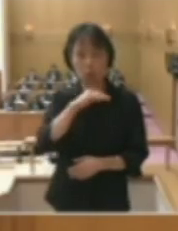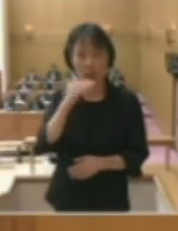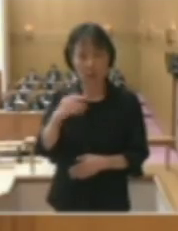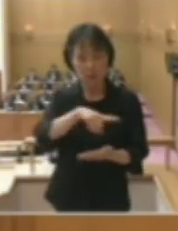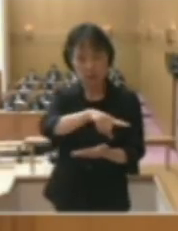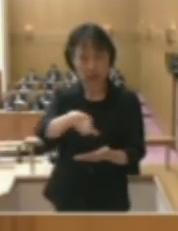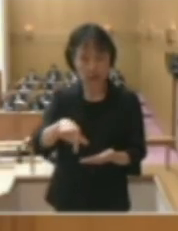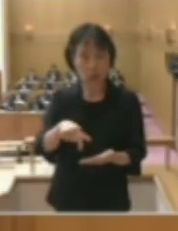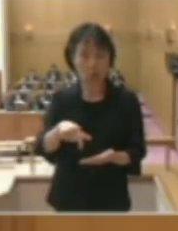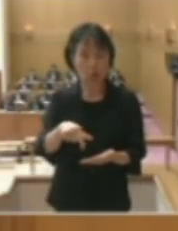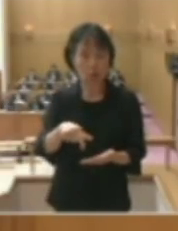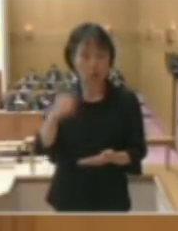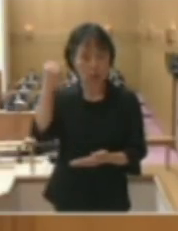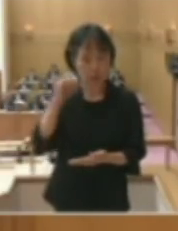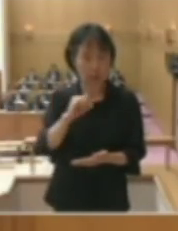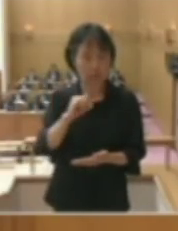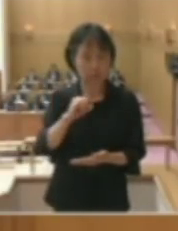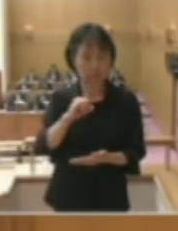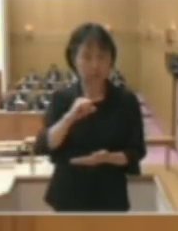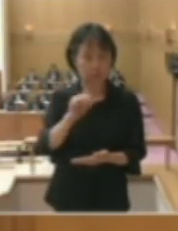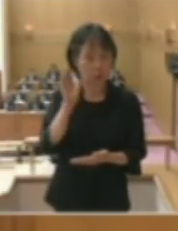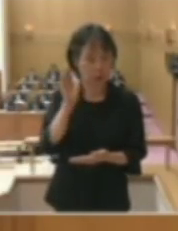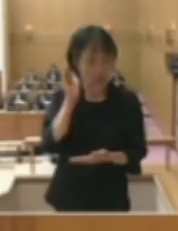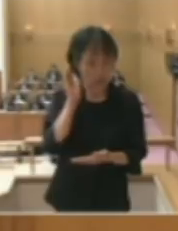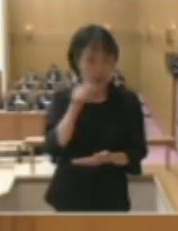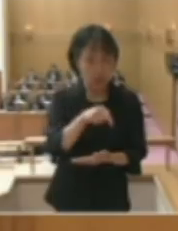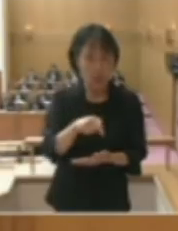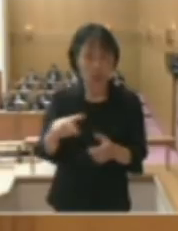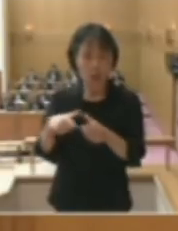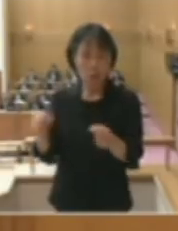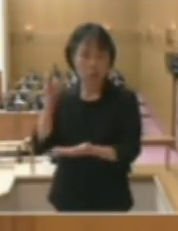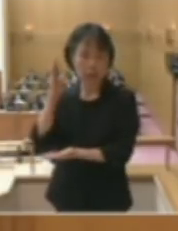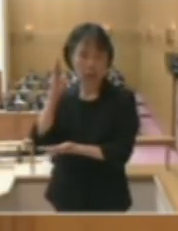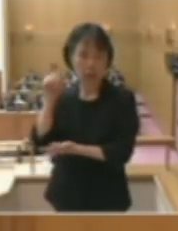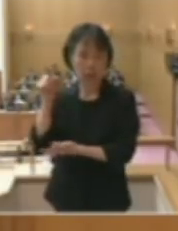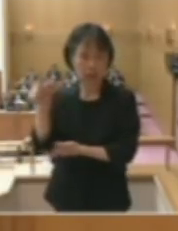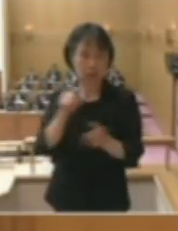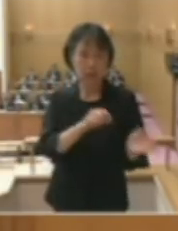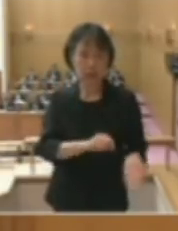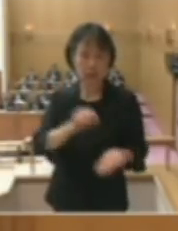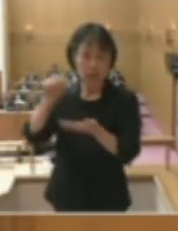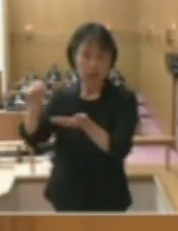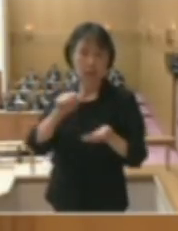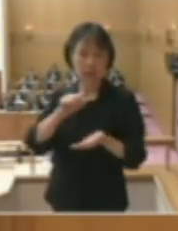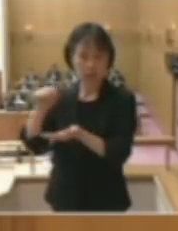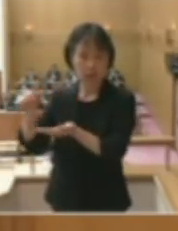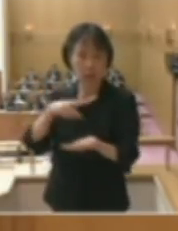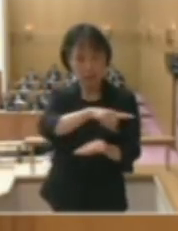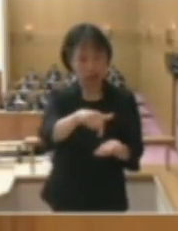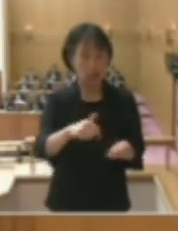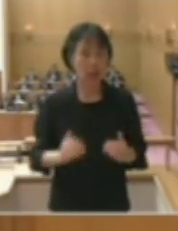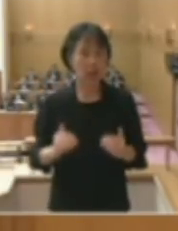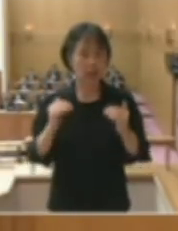げ、国政に反映し、地域の発展に貢献していただ